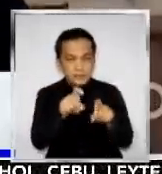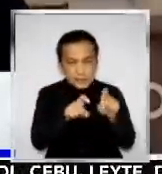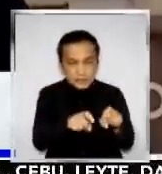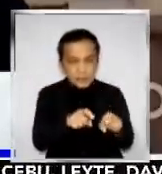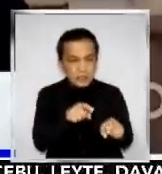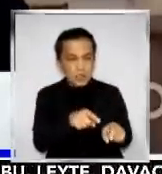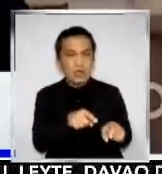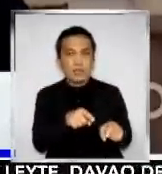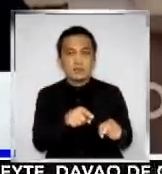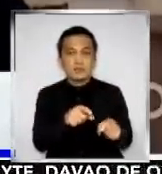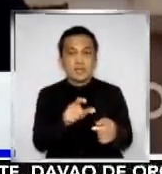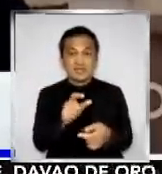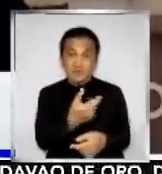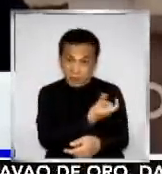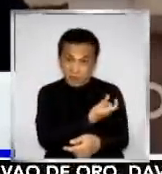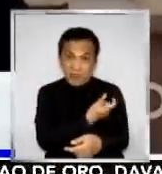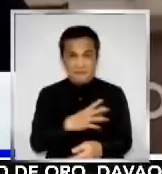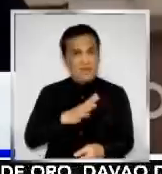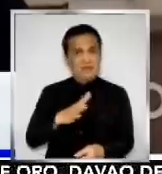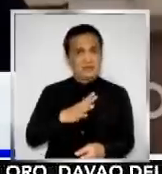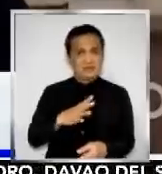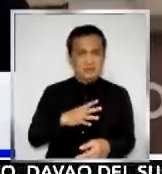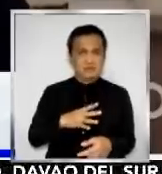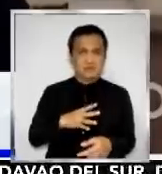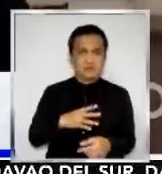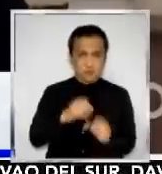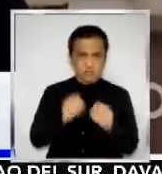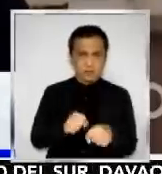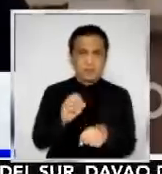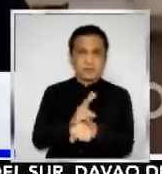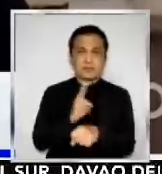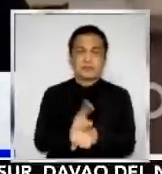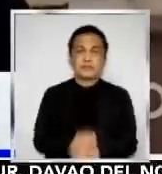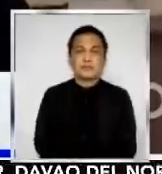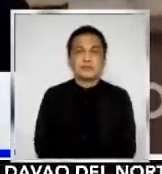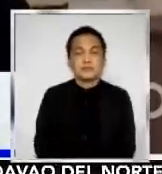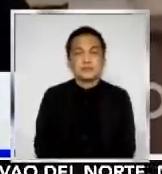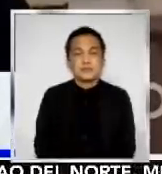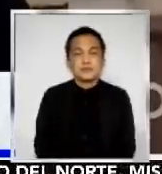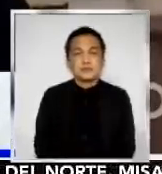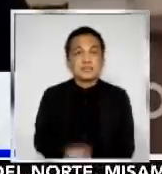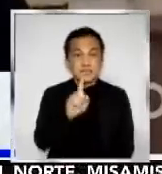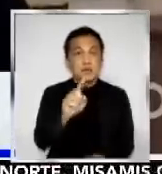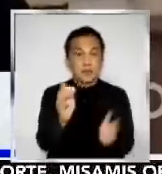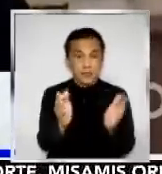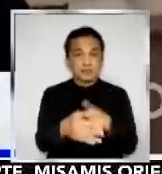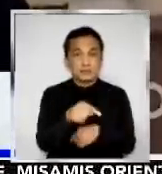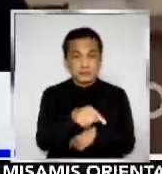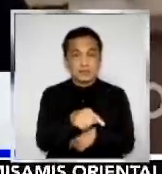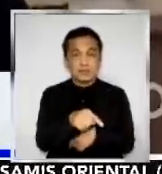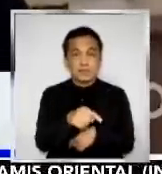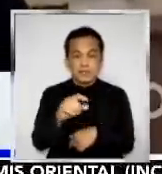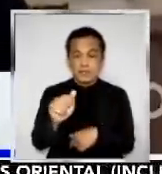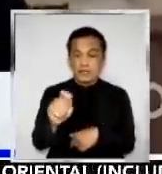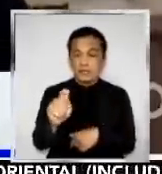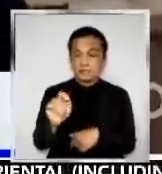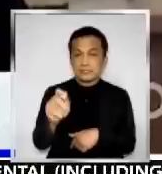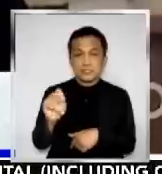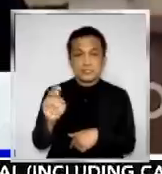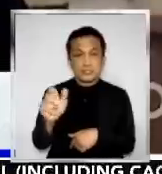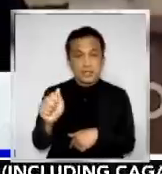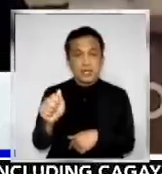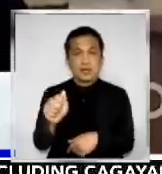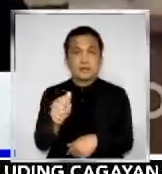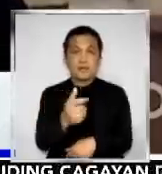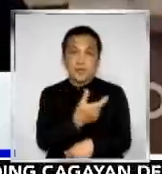bakuna are still potent and can still be used. Isang box lang po ito ng AstraZeneca vaccines na nakitaan